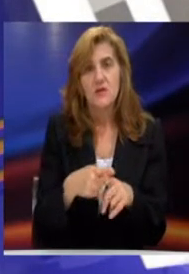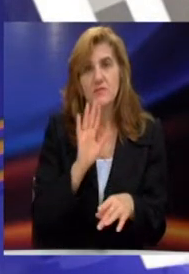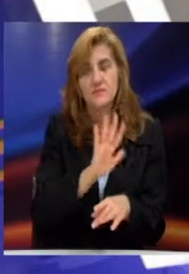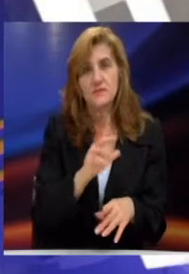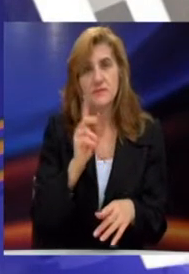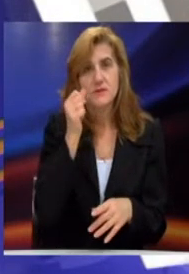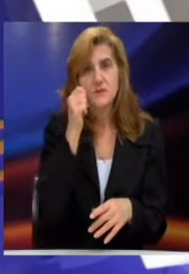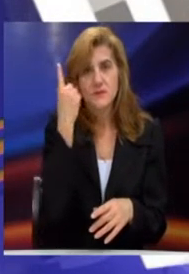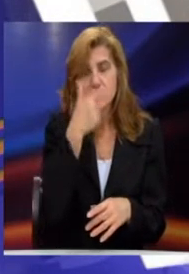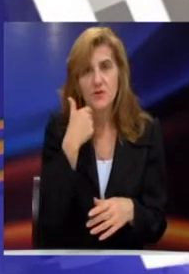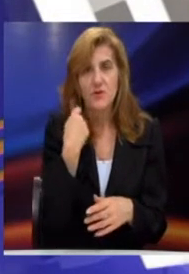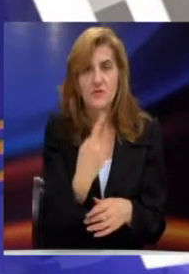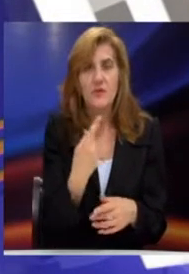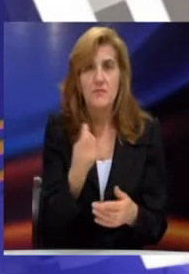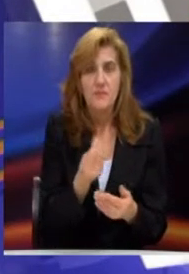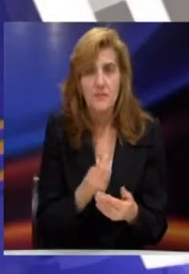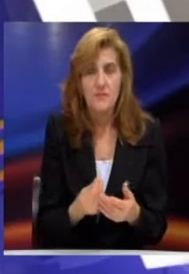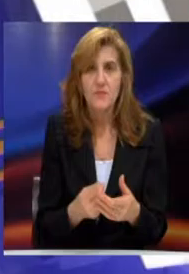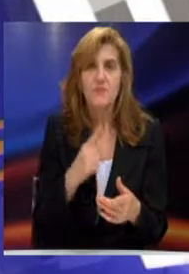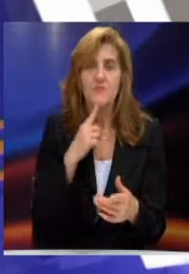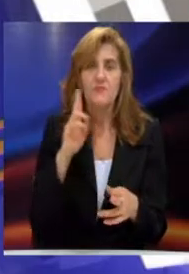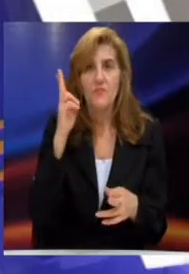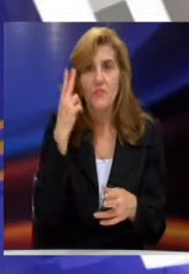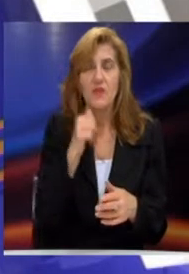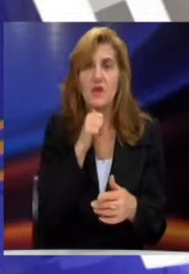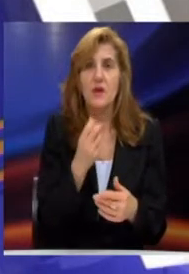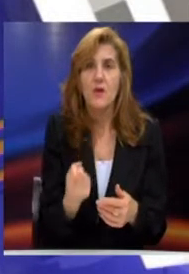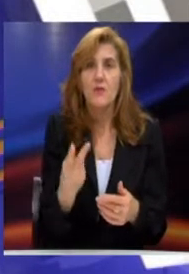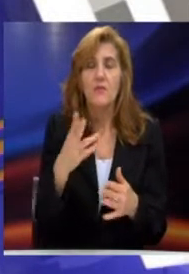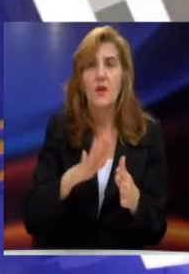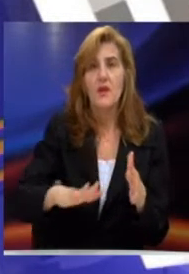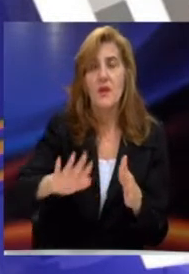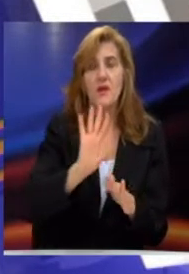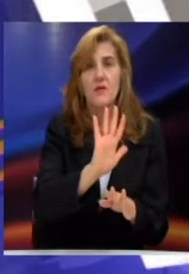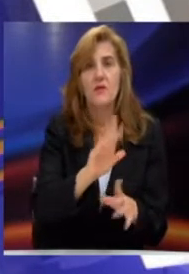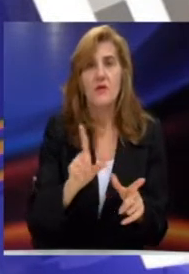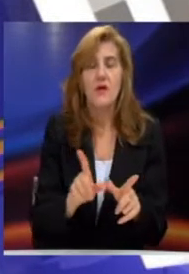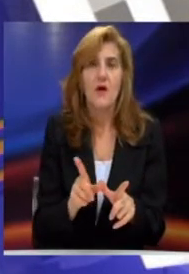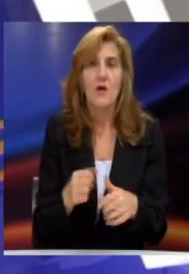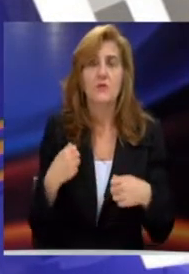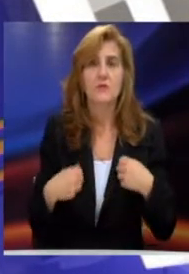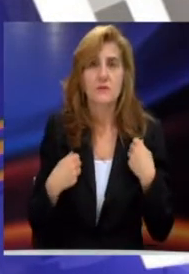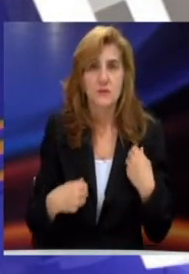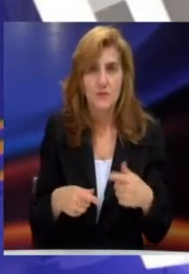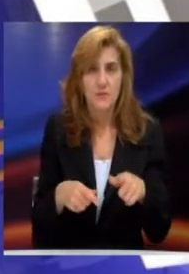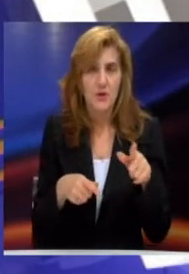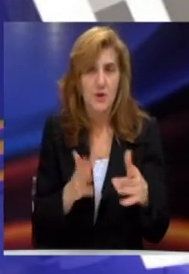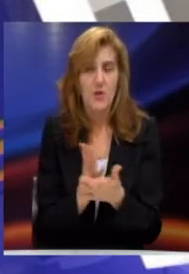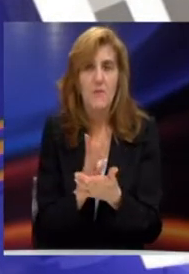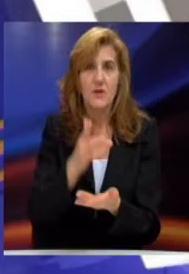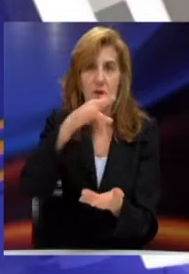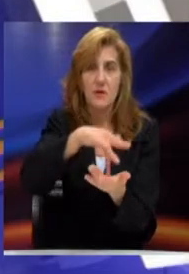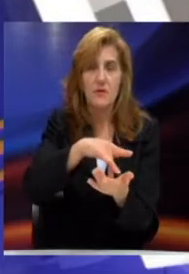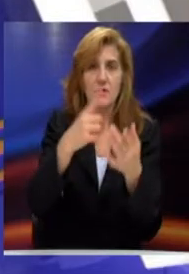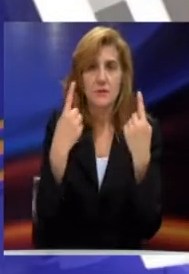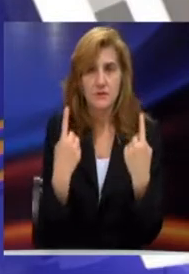Koprivničko-križevačke županije, a osim motiva iz kraja iz kog dolazi, jaje je oslikano i prepoznatljivim motivima Subotice. Pisanica će